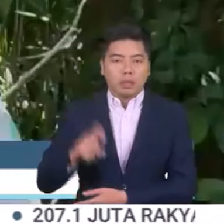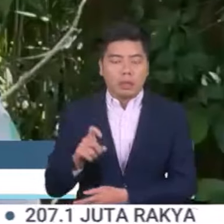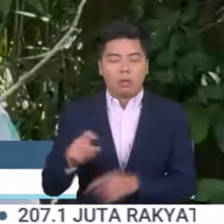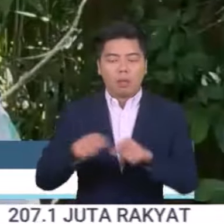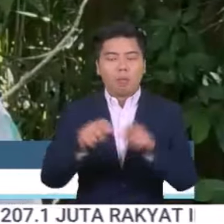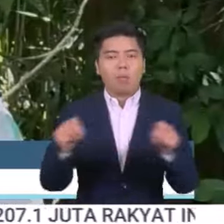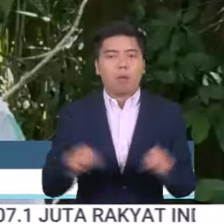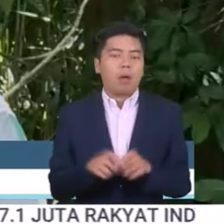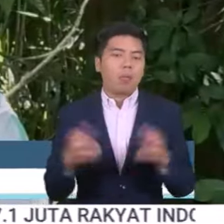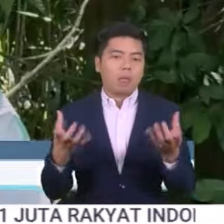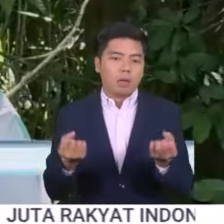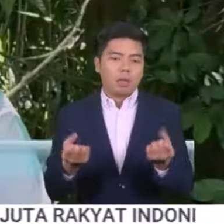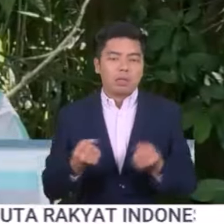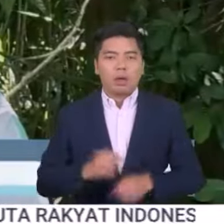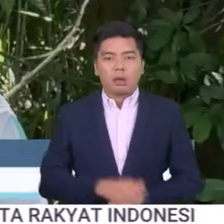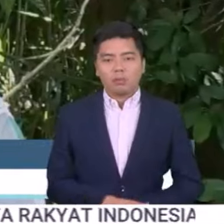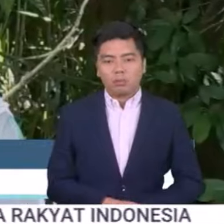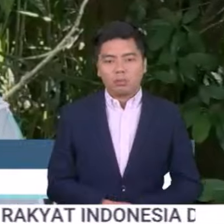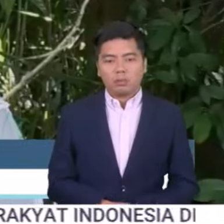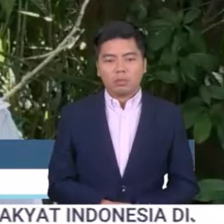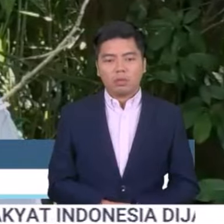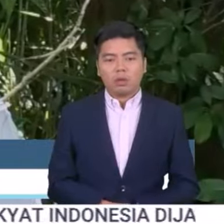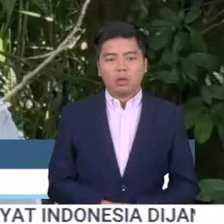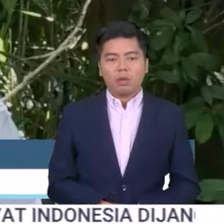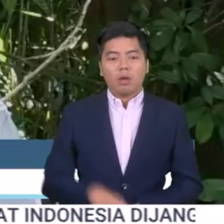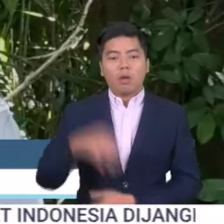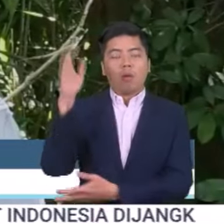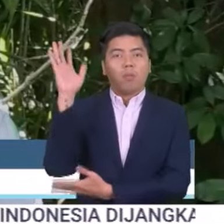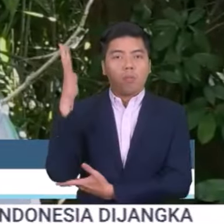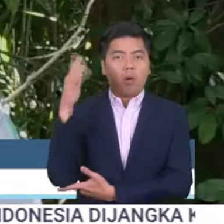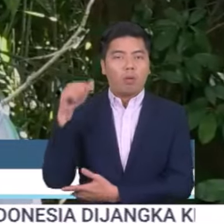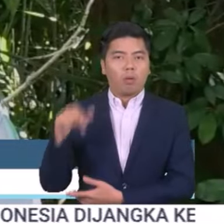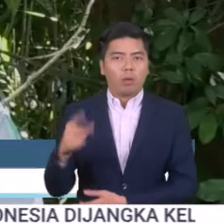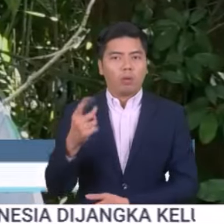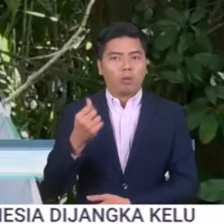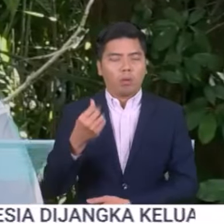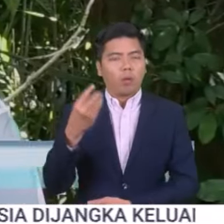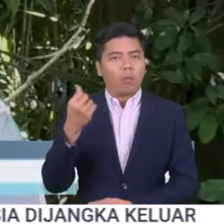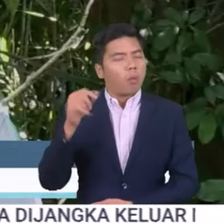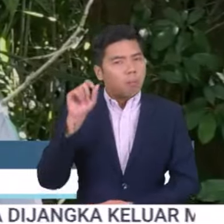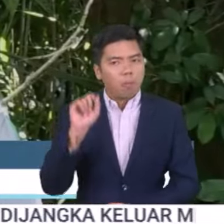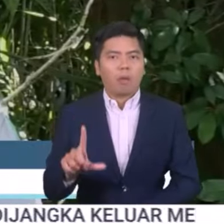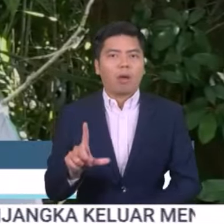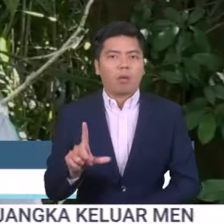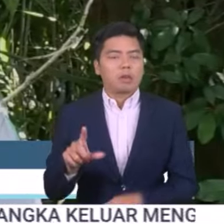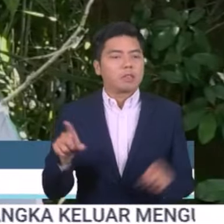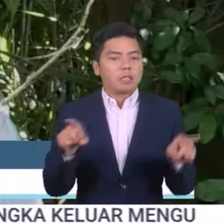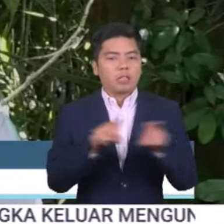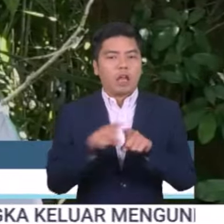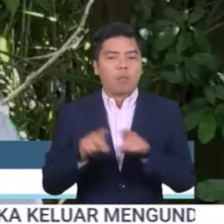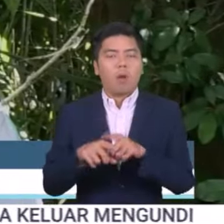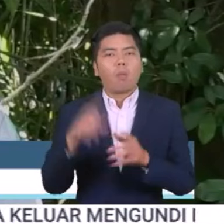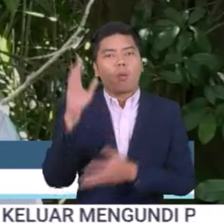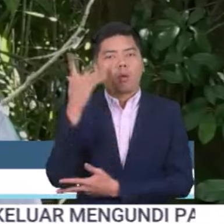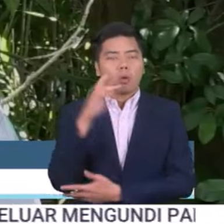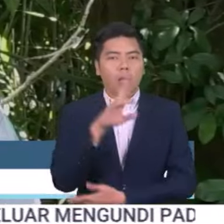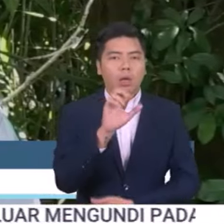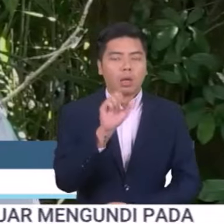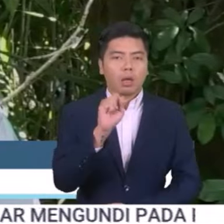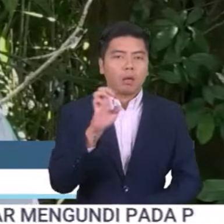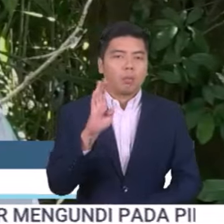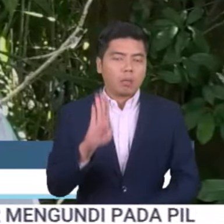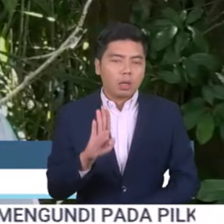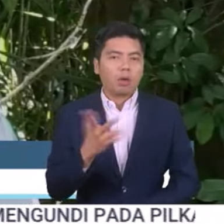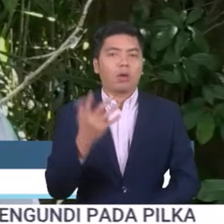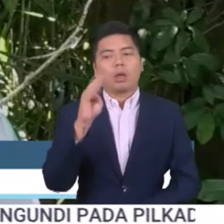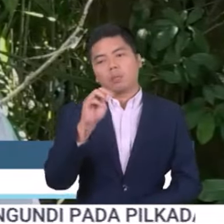lembap. Pokok kering padi ini memang bernilai, sangat bernilai tinggi lah, setaraf dengan pokok resak, pokok